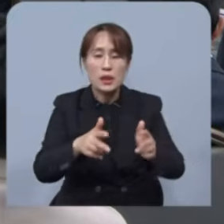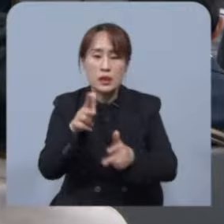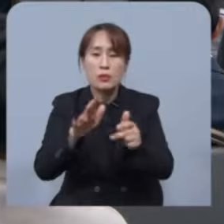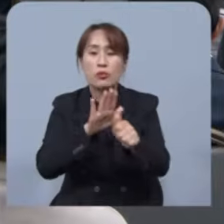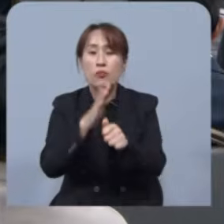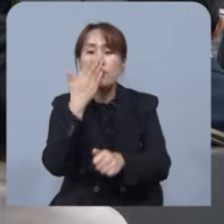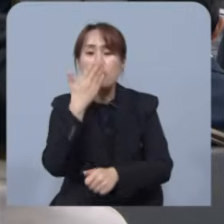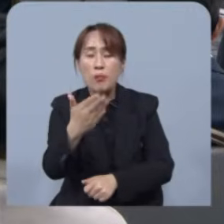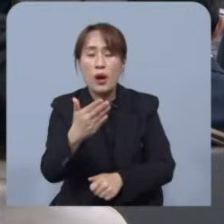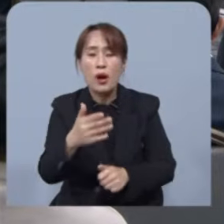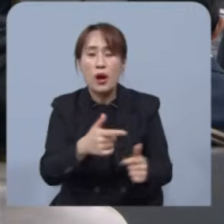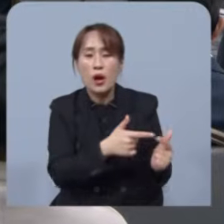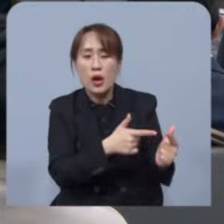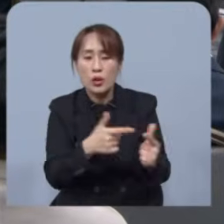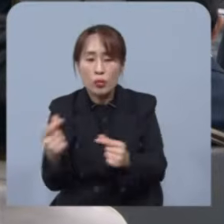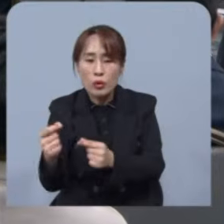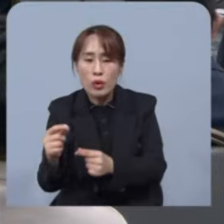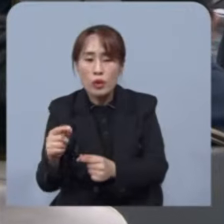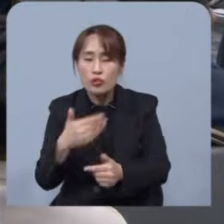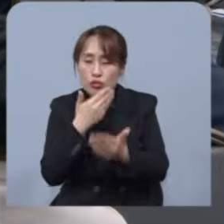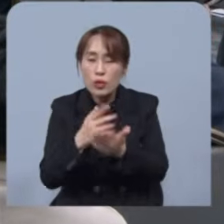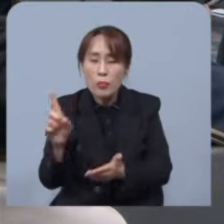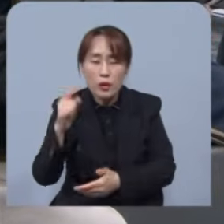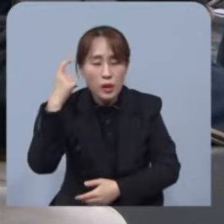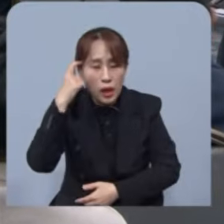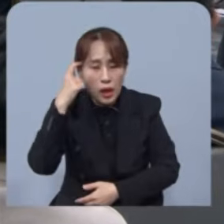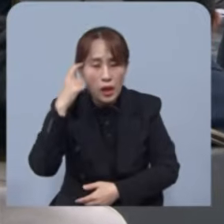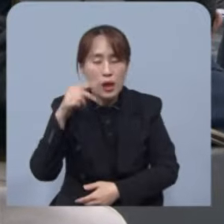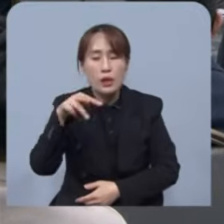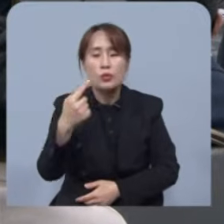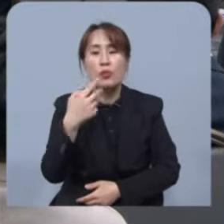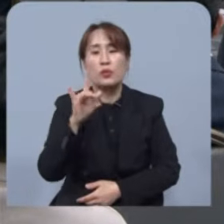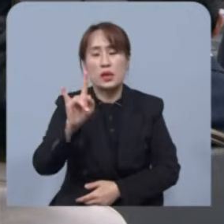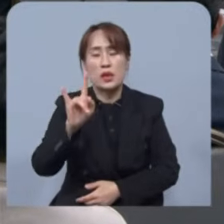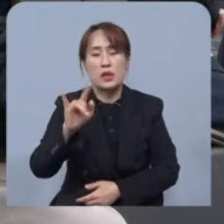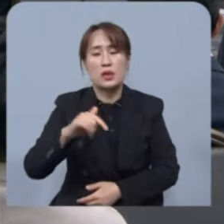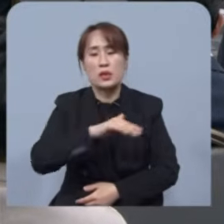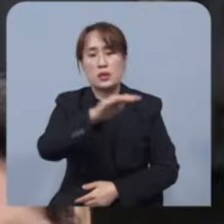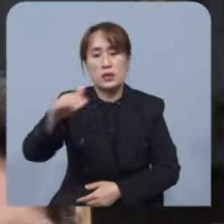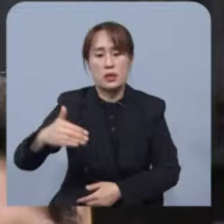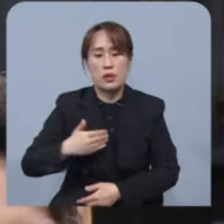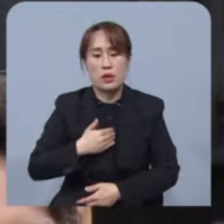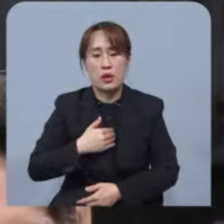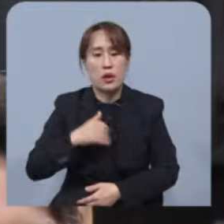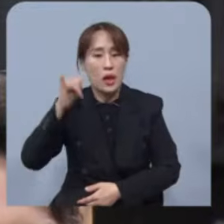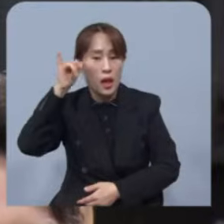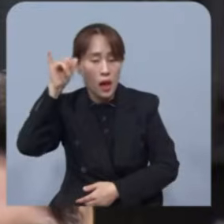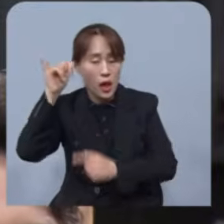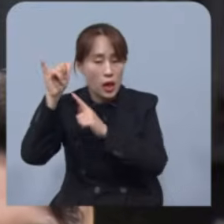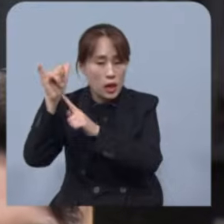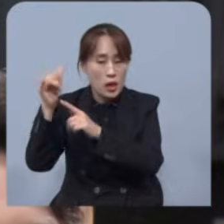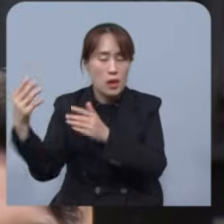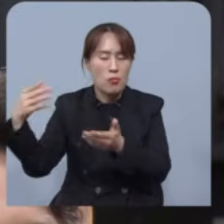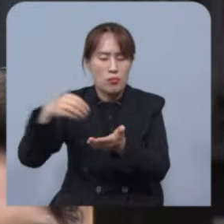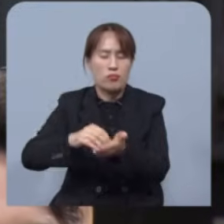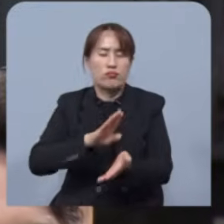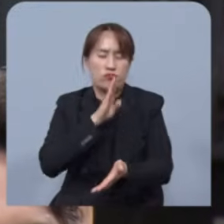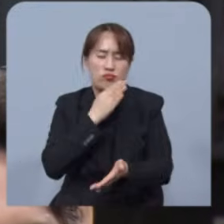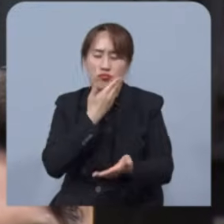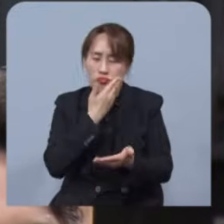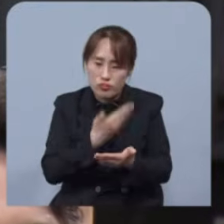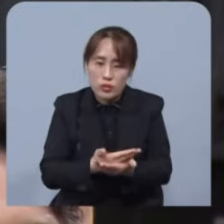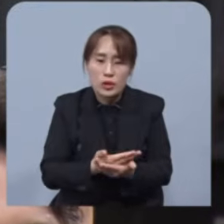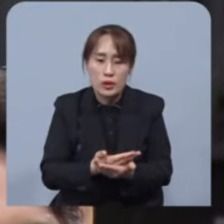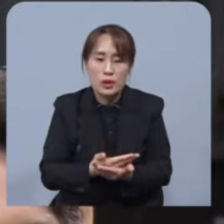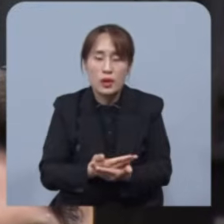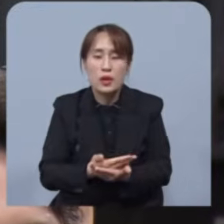있는 그 공통점을 한번 저희 찾아봤는데요. 소재 분야에 저희가 이렇게 AI 도입이 정말